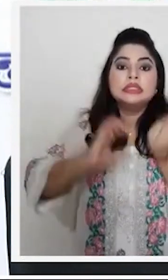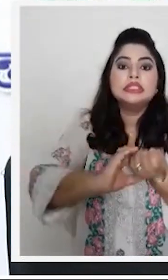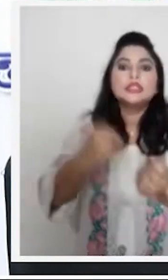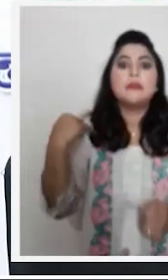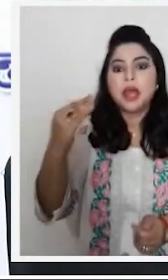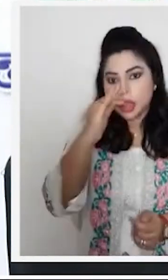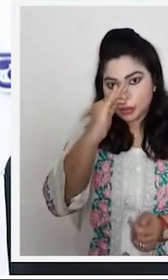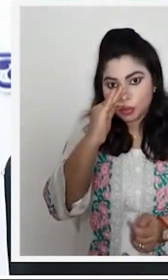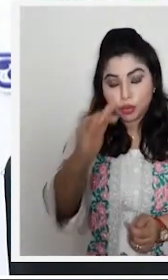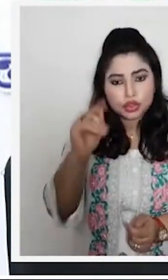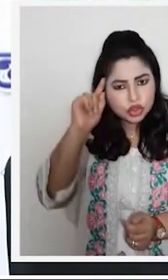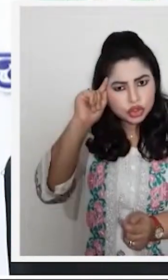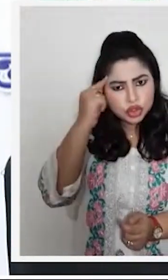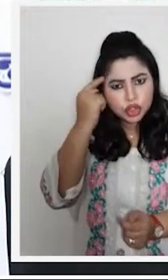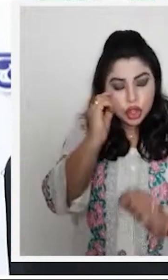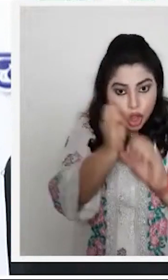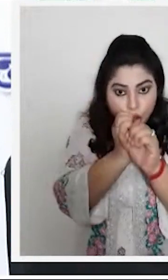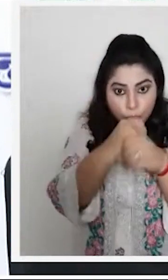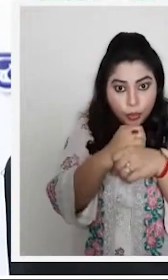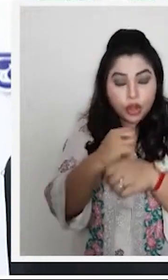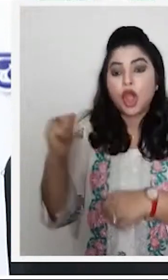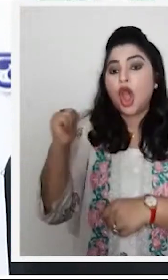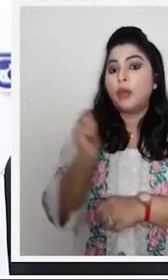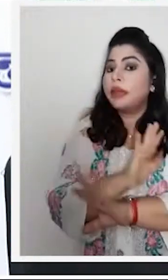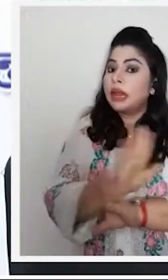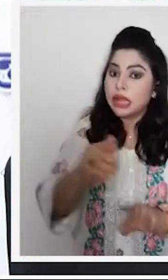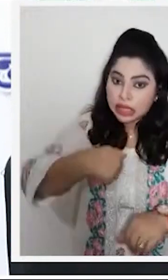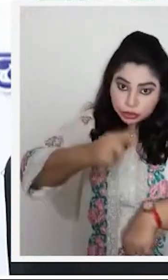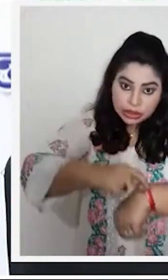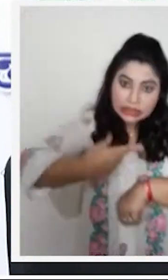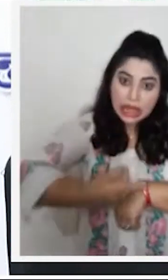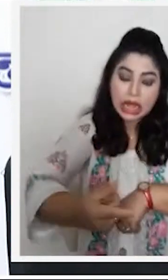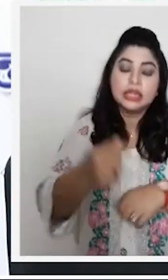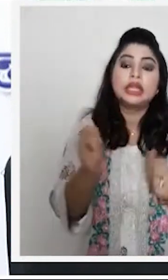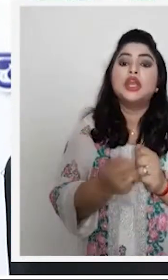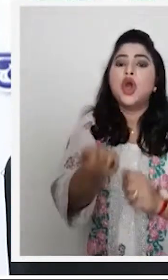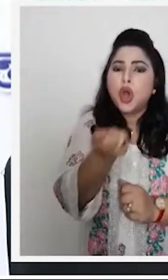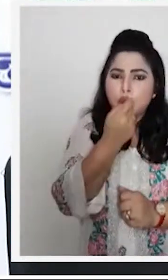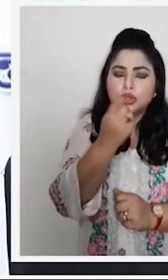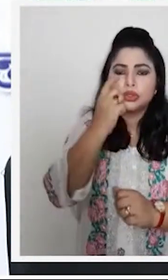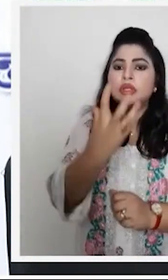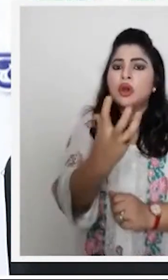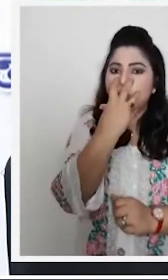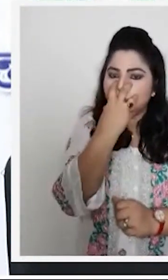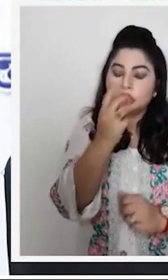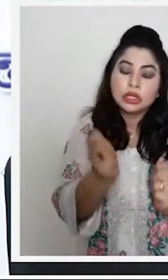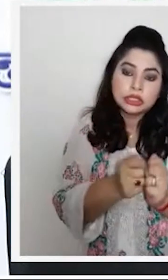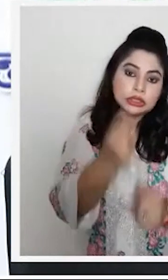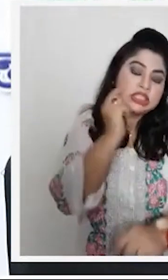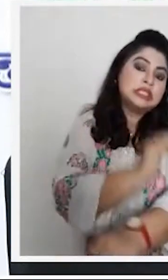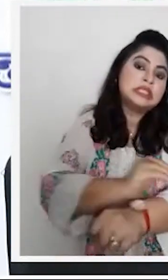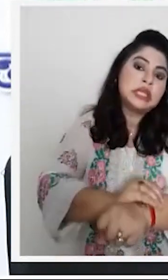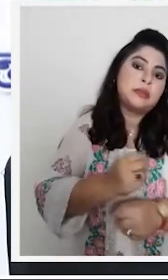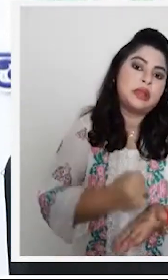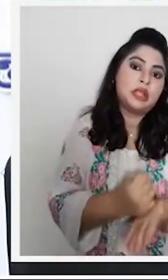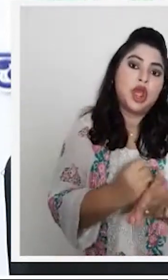না, চিকিৎসকের পরামর্শ নিন। চিকিৎসক ভাই বোনদের প্রতি আবেদন, করোনা সন্দেহ হলে পরীক্ষার জন্য অপেক্ষা না করে